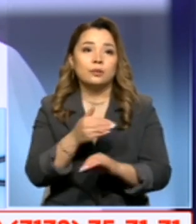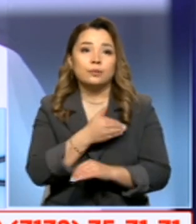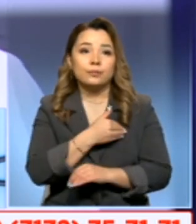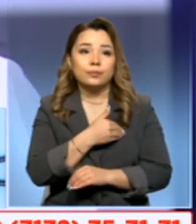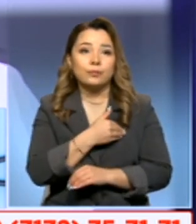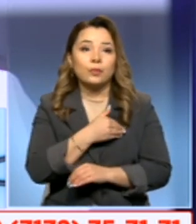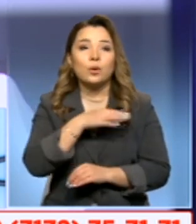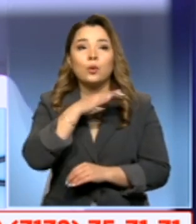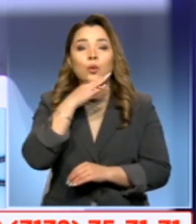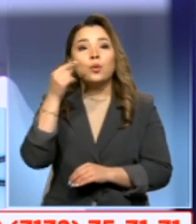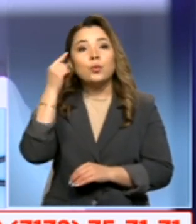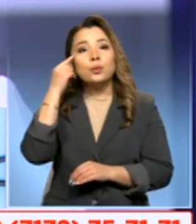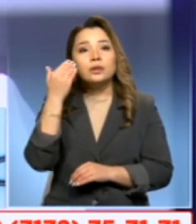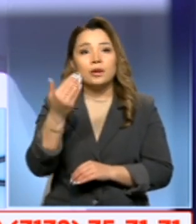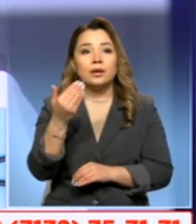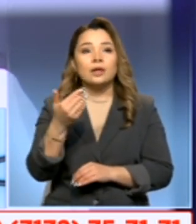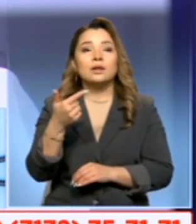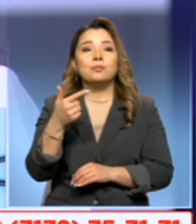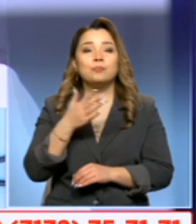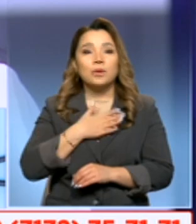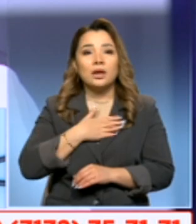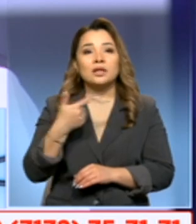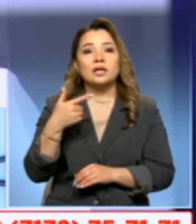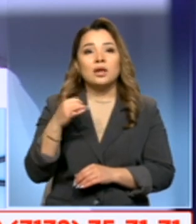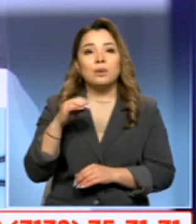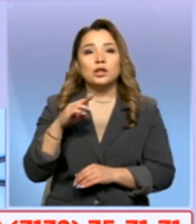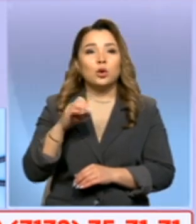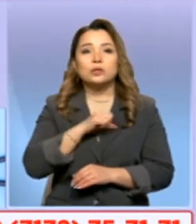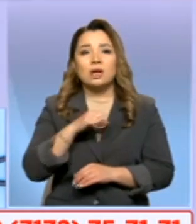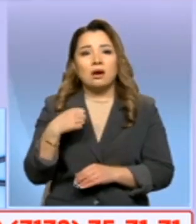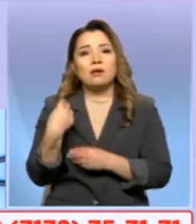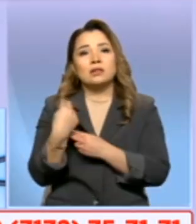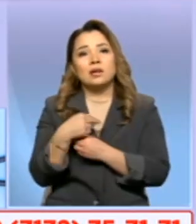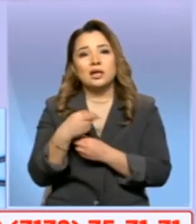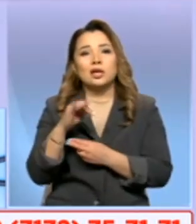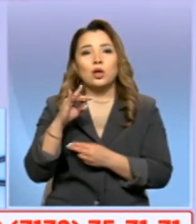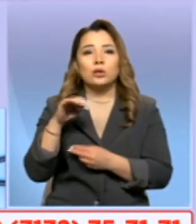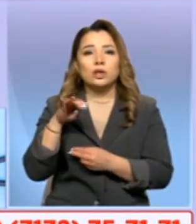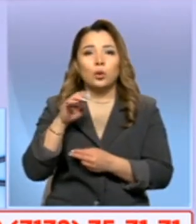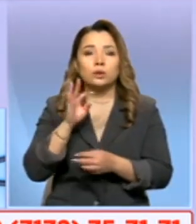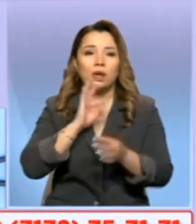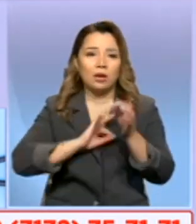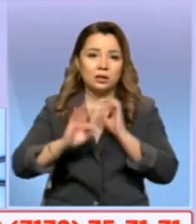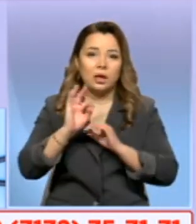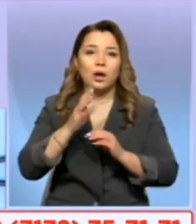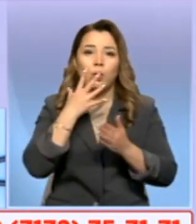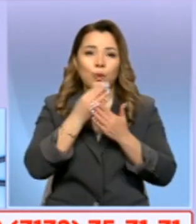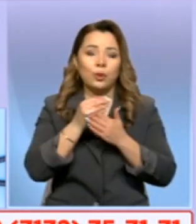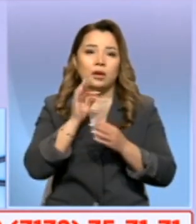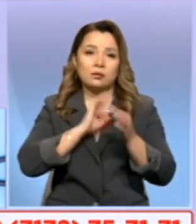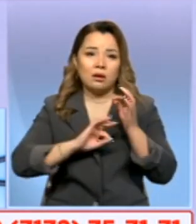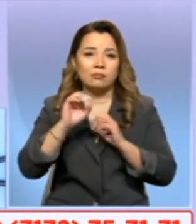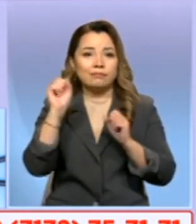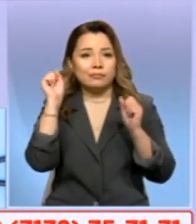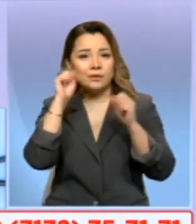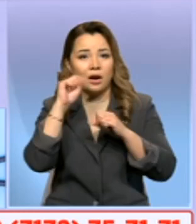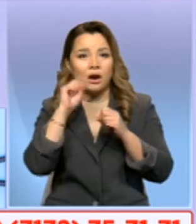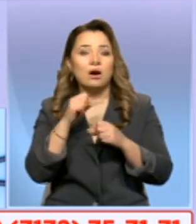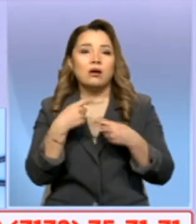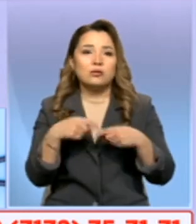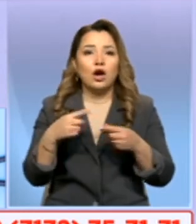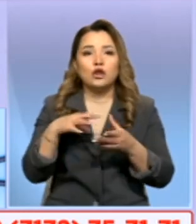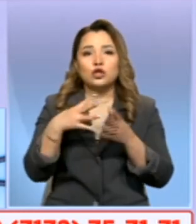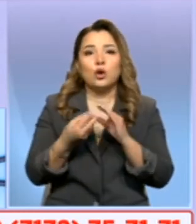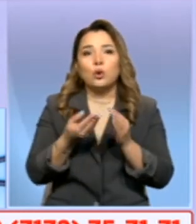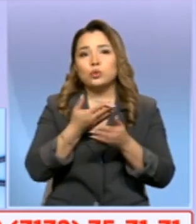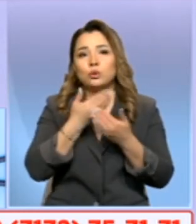келетіні, көпсі ойлайды, мына мен гипотиреозды емдеймін, эутироксты да ішіп жатырмын дейді, бүкіл өздерінің дәрілерін, бірақ менде ешқандай нәтиже жоқ